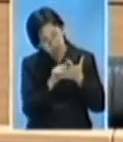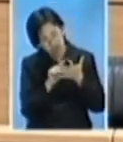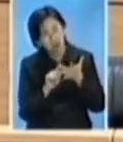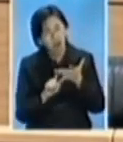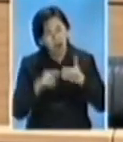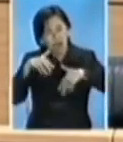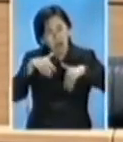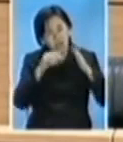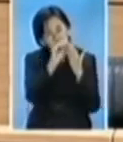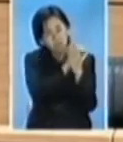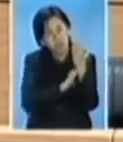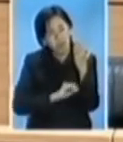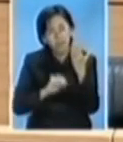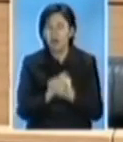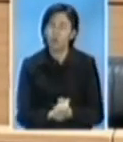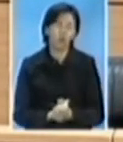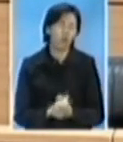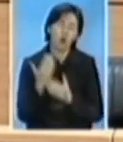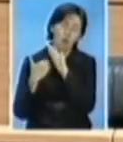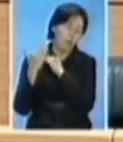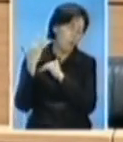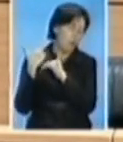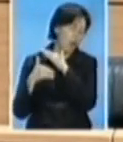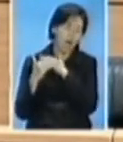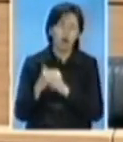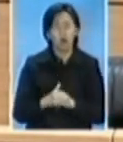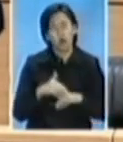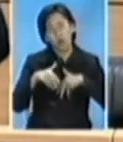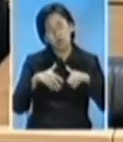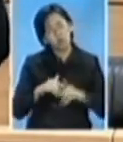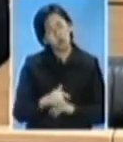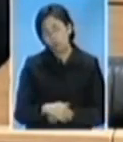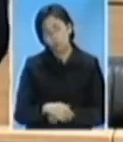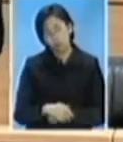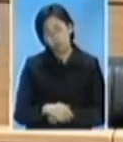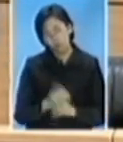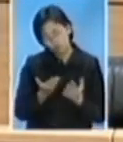พื้นที่ที่เดียวนี้เป็นระบบที่ล้าสมัยที่สุดประชาชนแบกรับมากที่สุดแล้ว